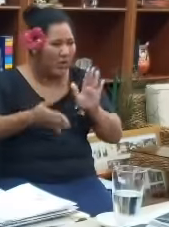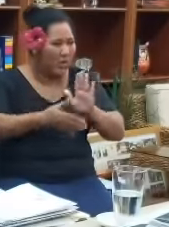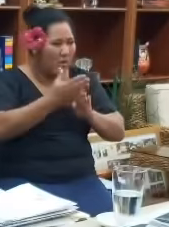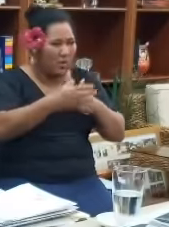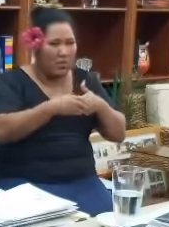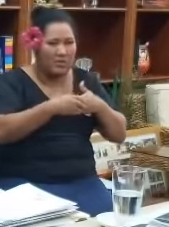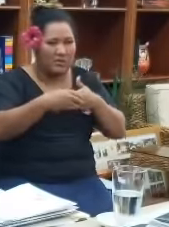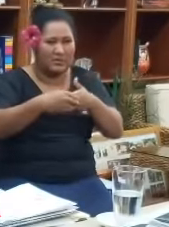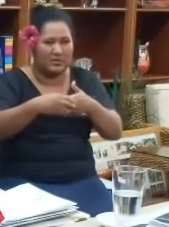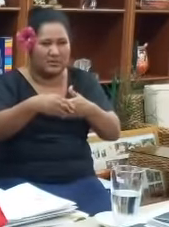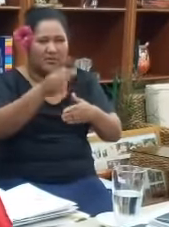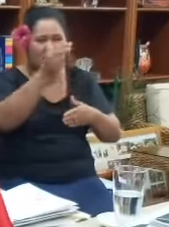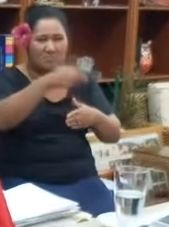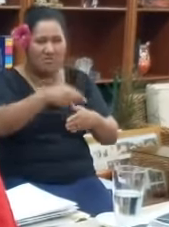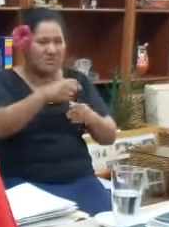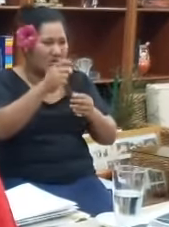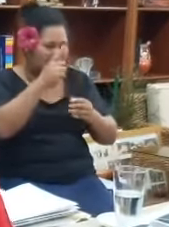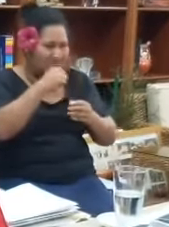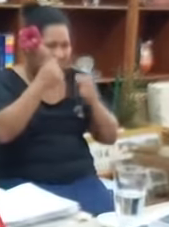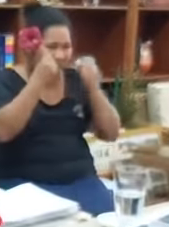malala